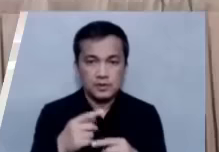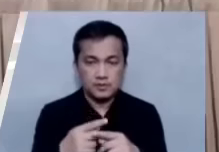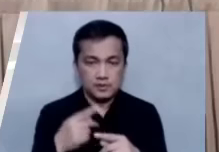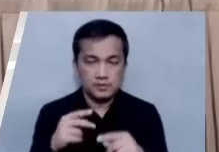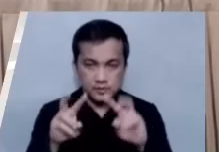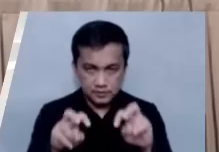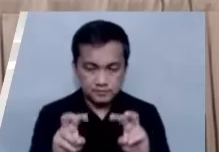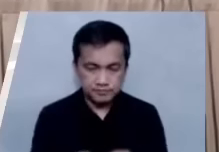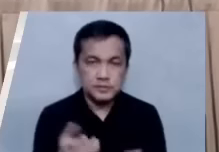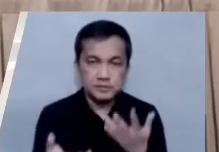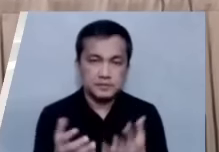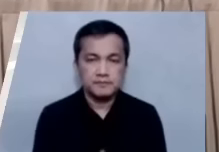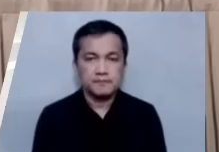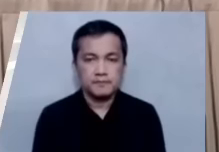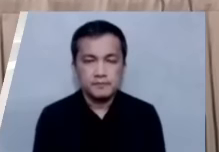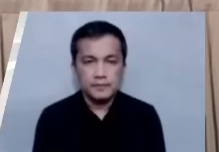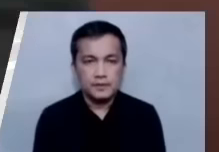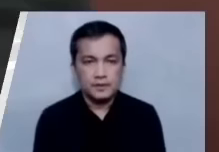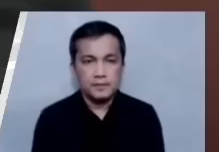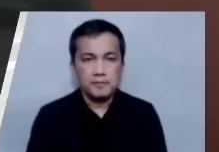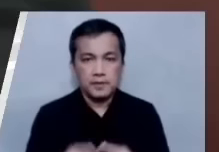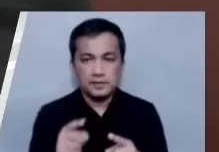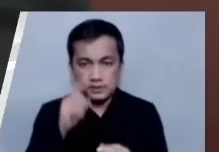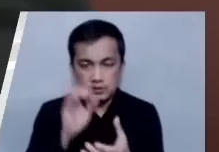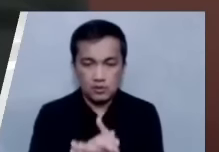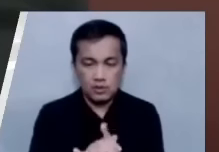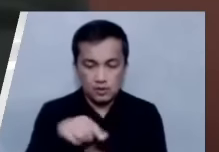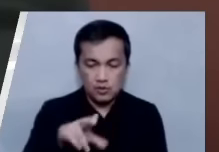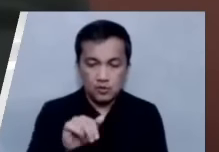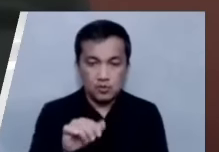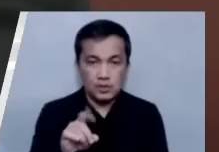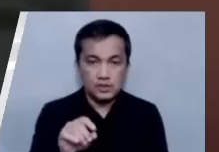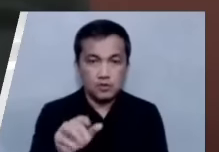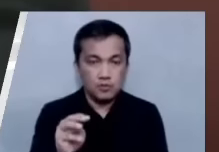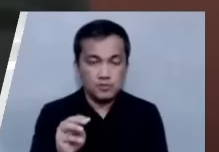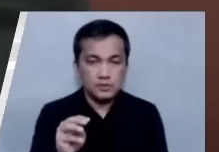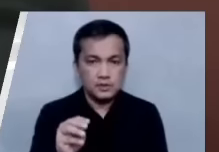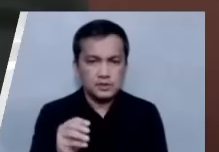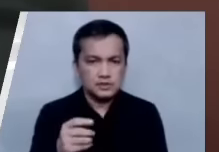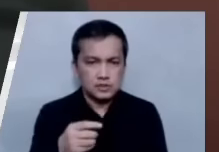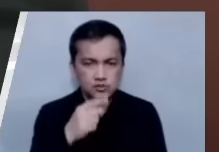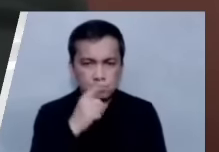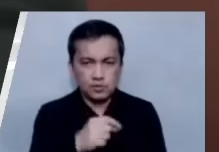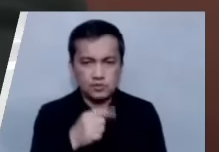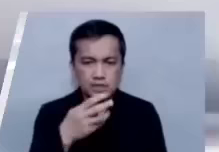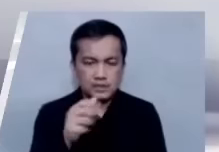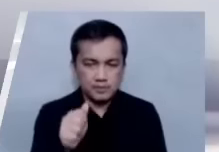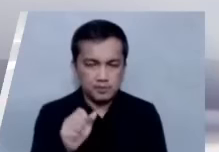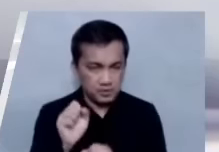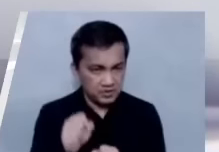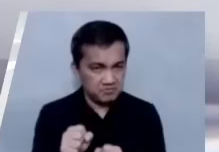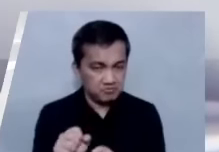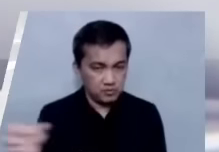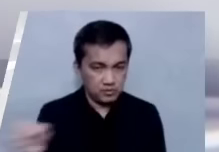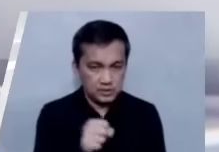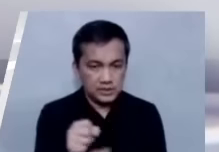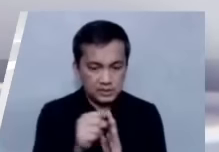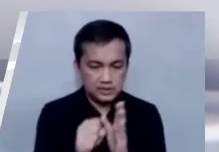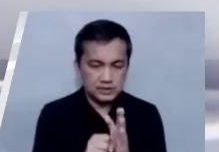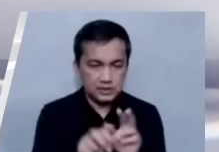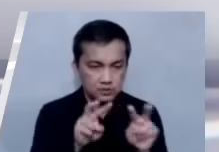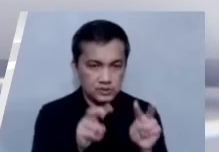siguro. Pero naniniwala ba ang Quadcom sa testimonya ni Garma at pwede kaya itong maging state witness? Hindi ibig sabihin